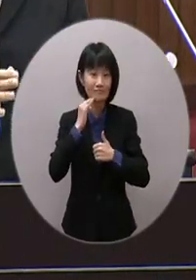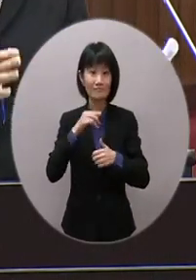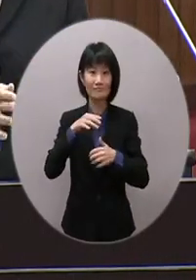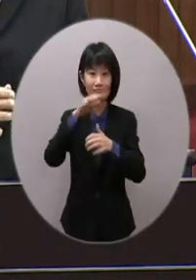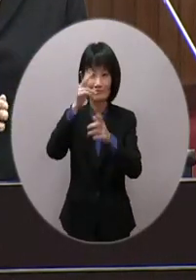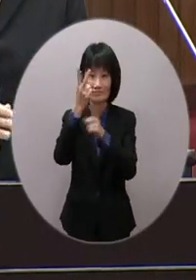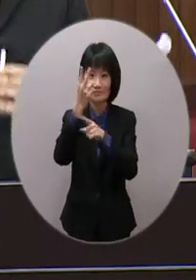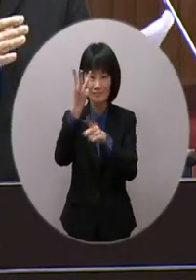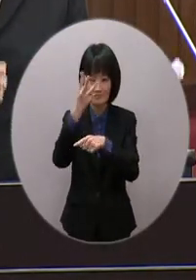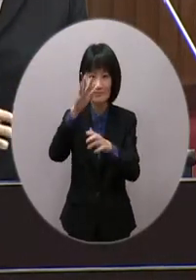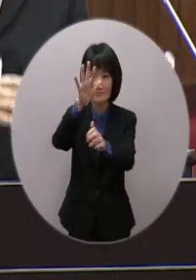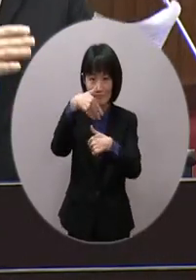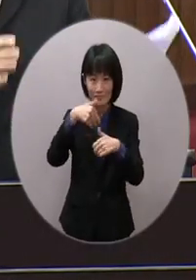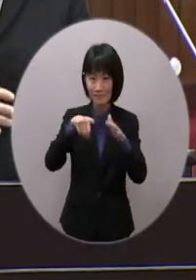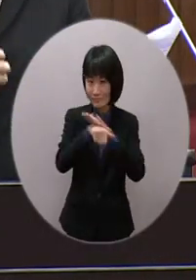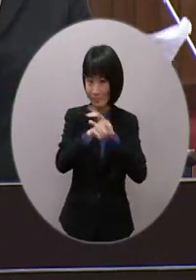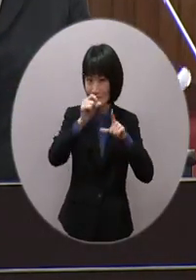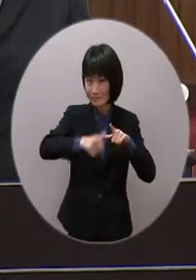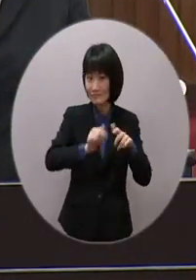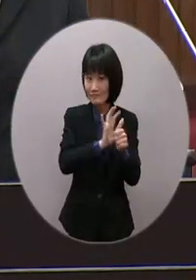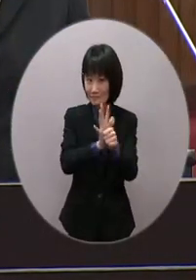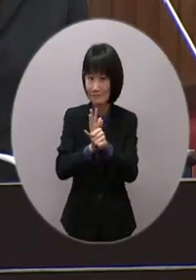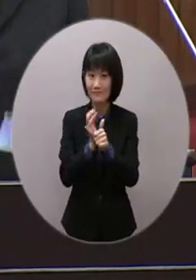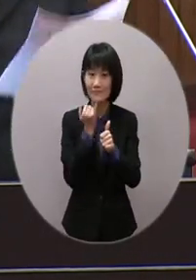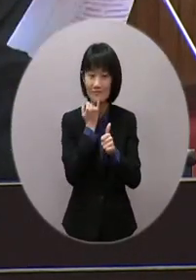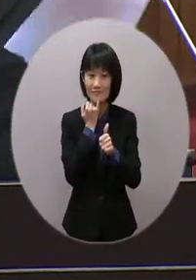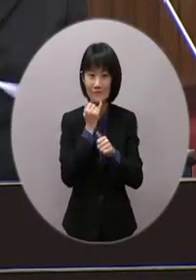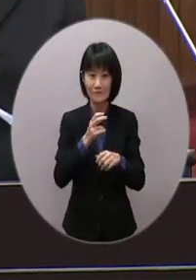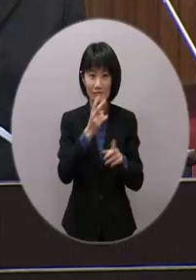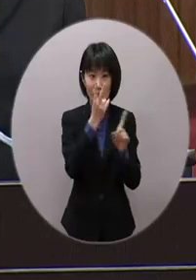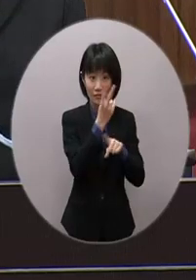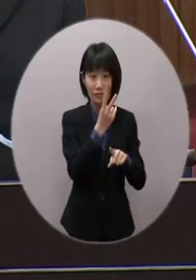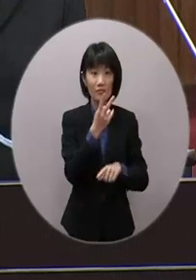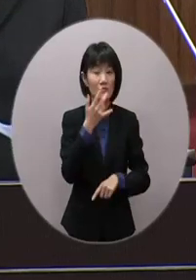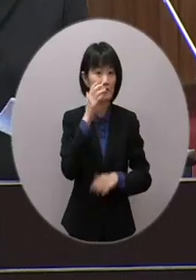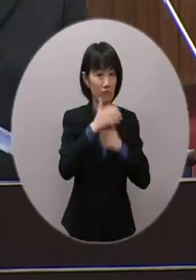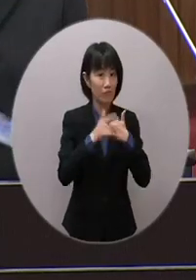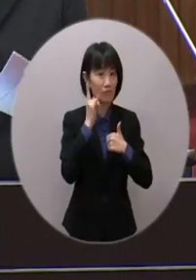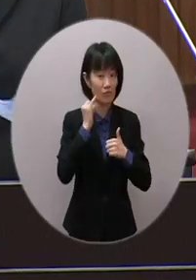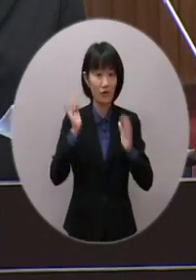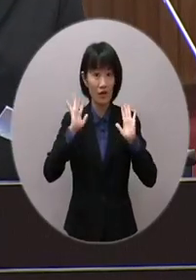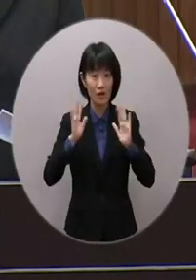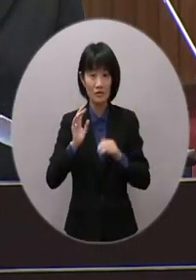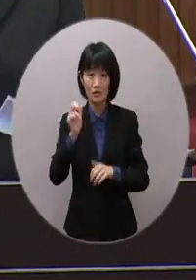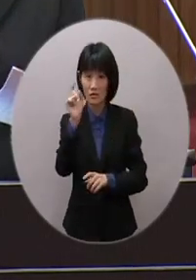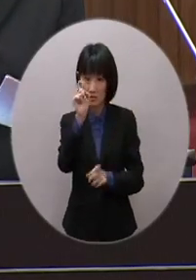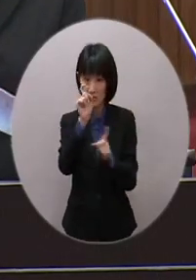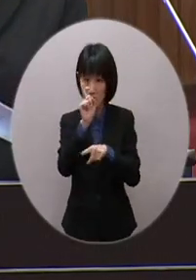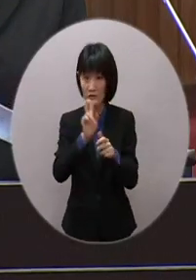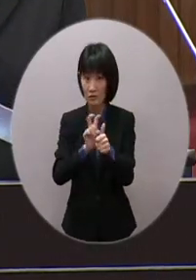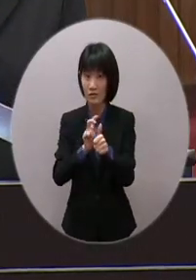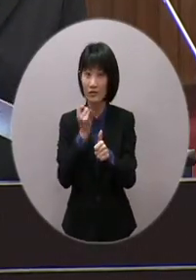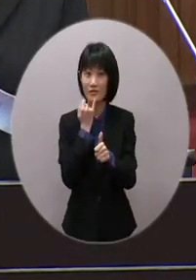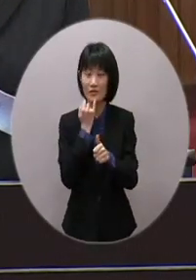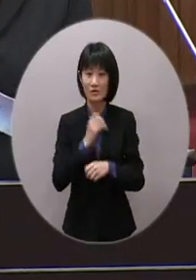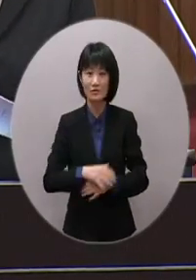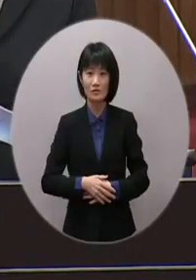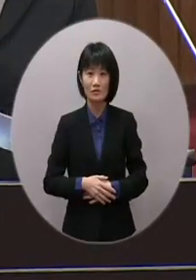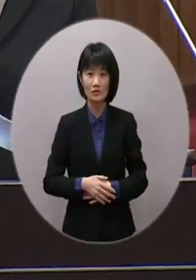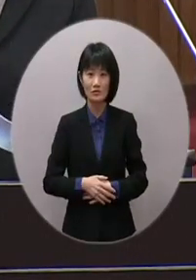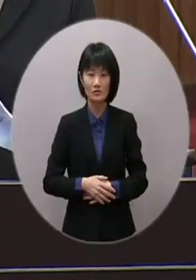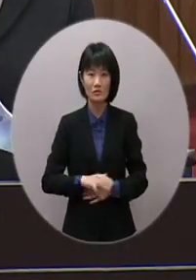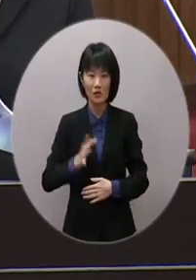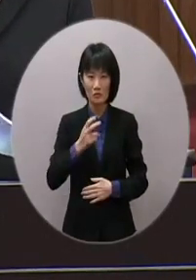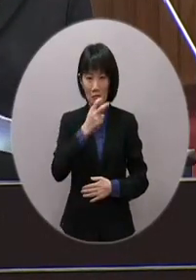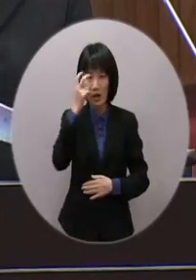来照顾所谓的10个左右的一个小孩，这样子能不能来做呢？后来我们发现说，我们居家服务里面竟然还